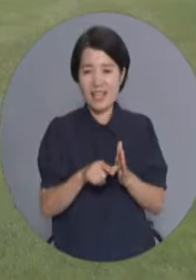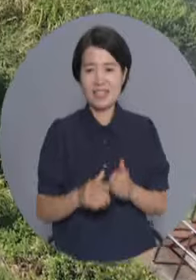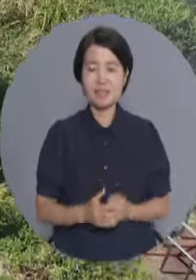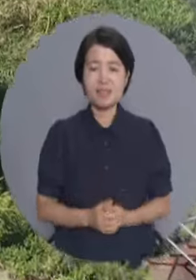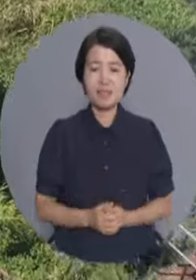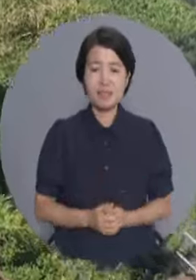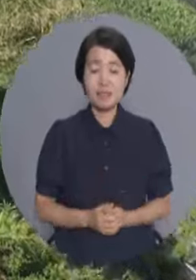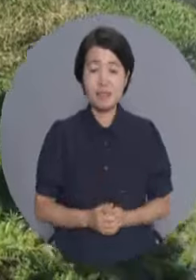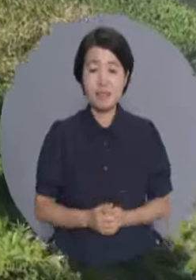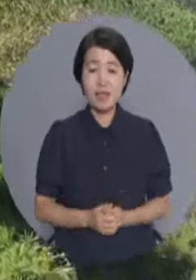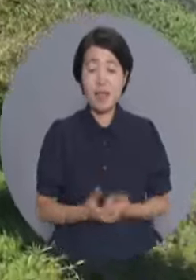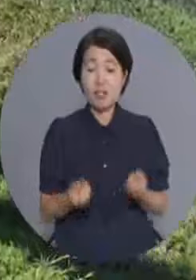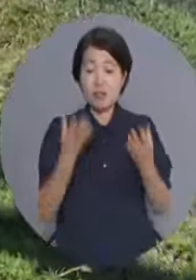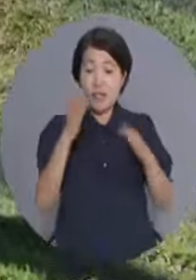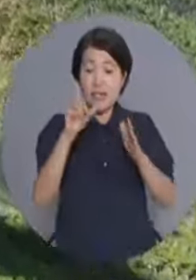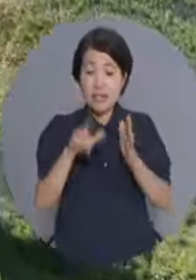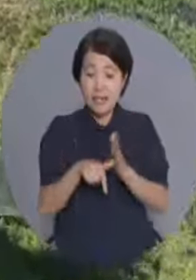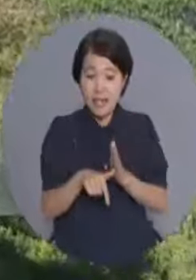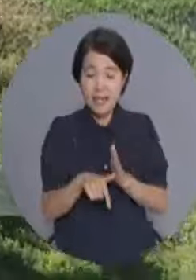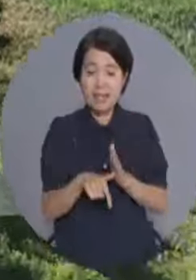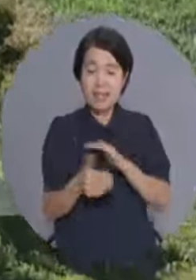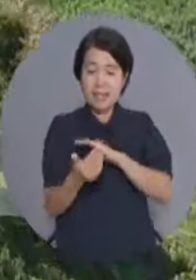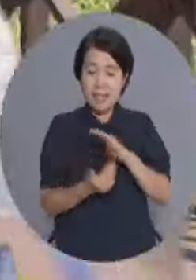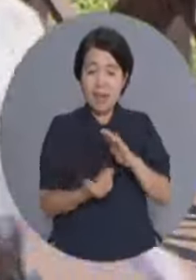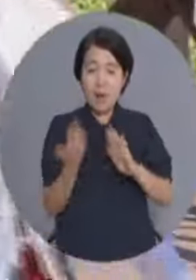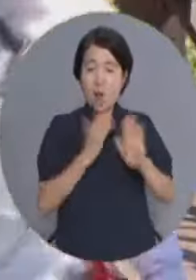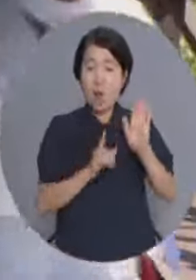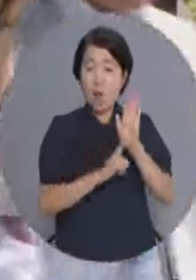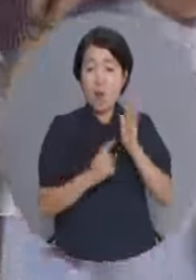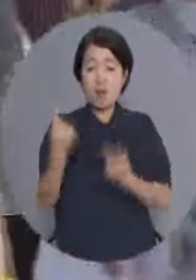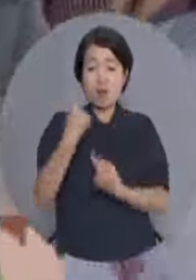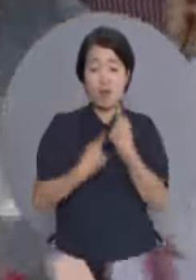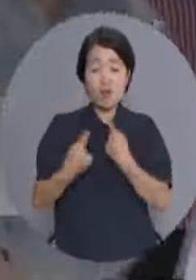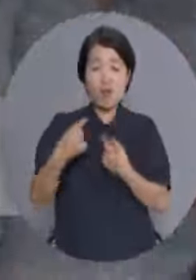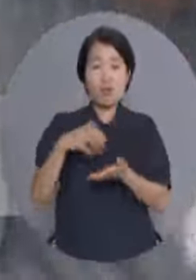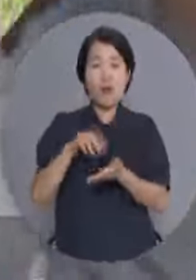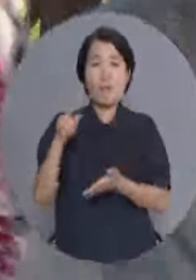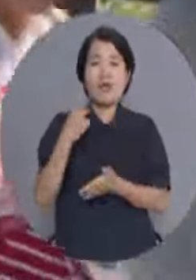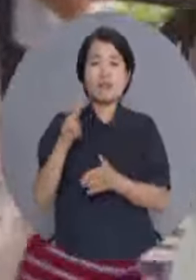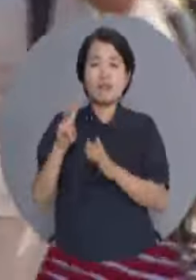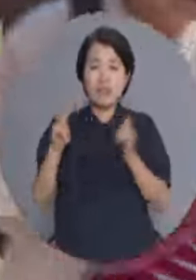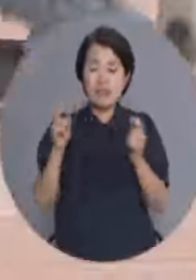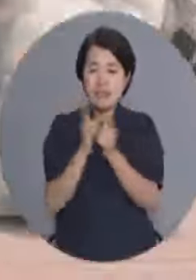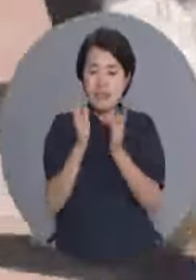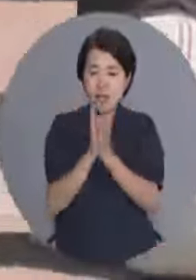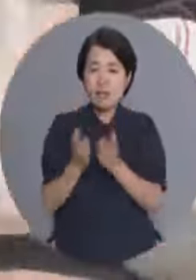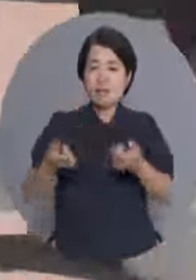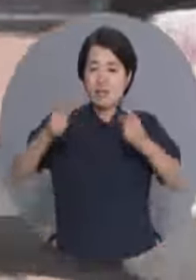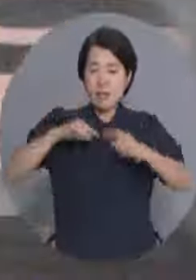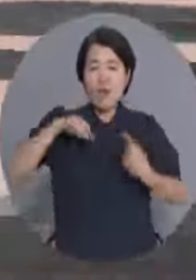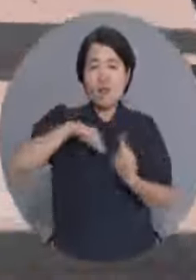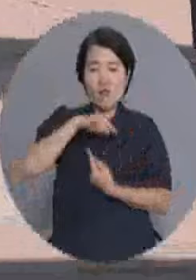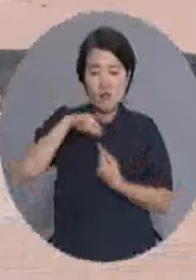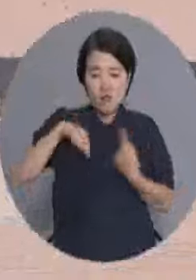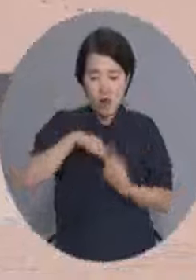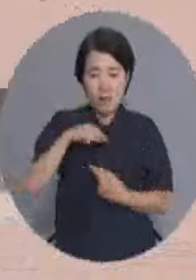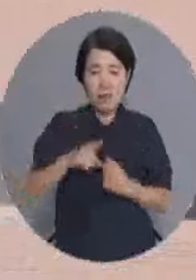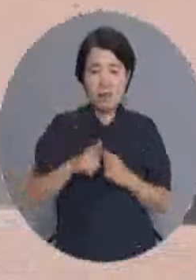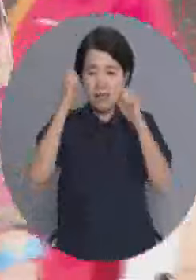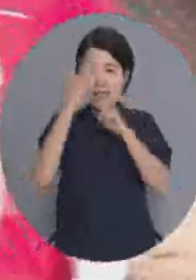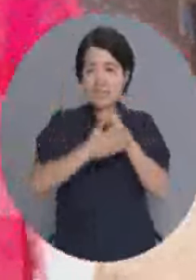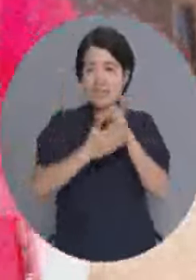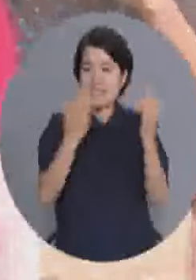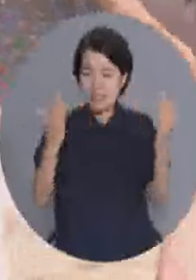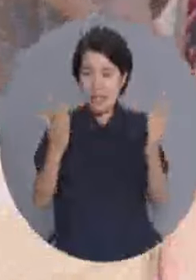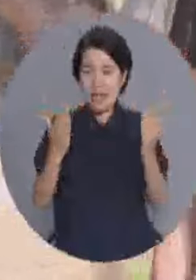만들었습니다. 이번 축전은 특히 사전에 공개 모집한 102명의 시민들이 직접 참여하고 운영함으로써 진정한